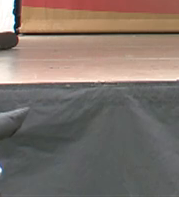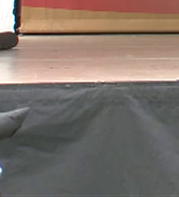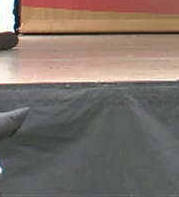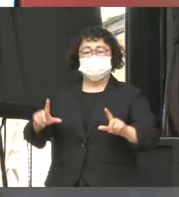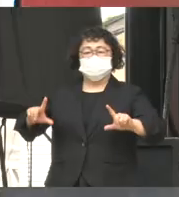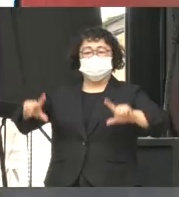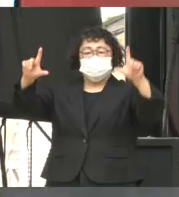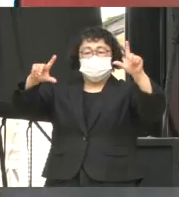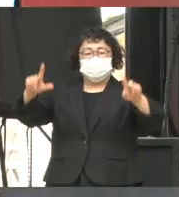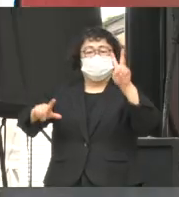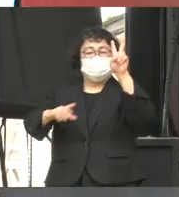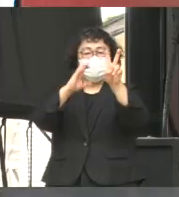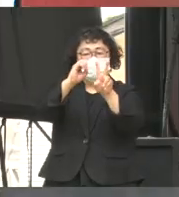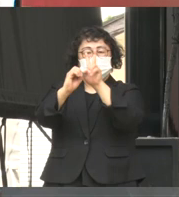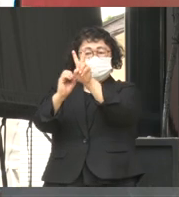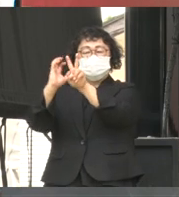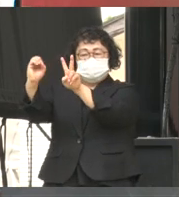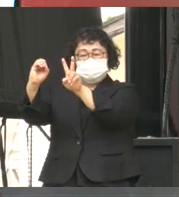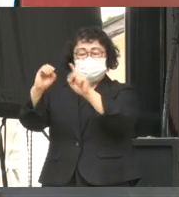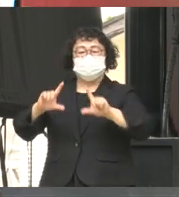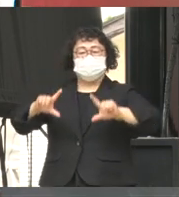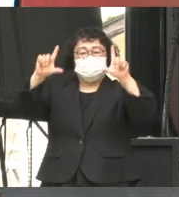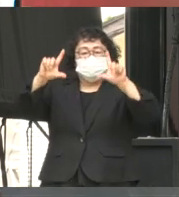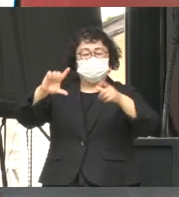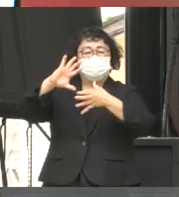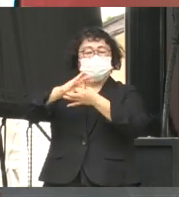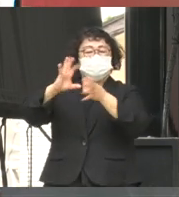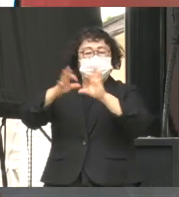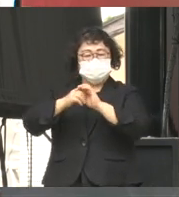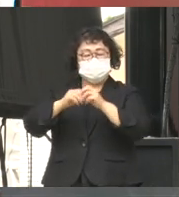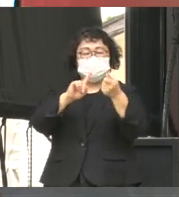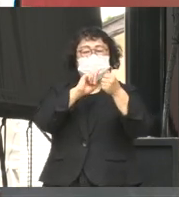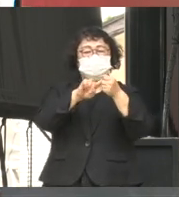東京2020オリンピック聖火リレ